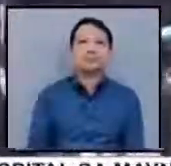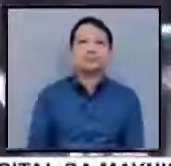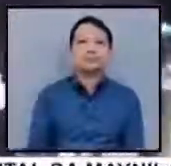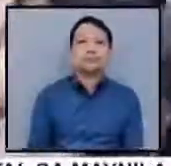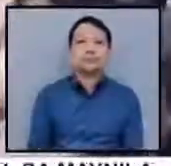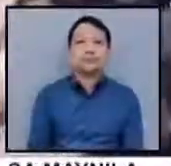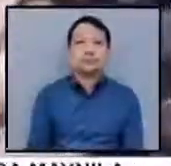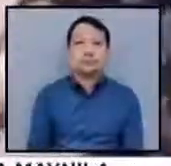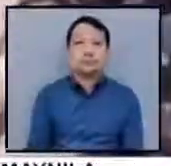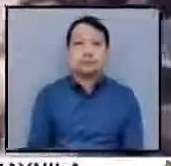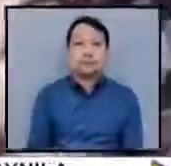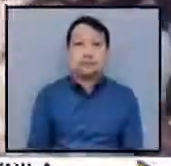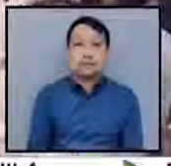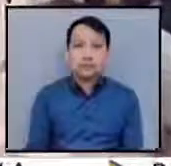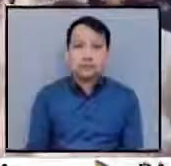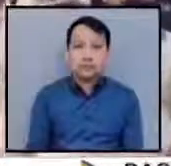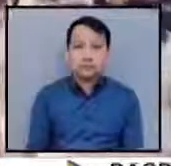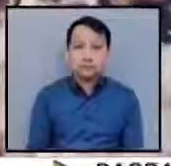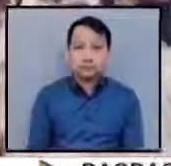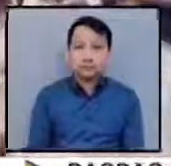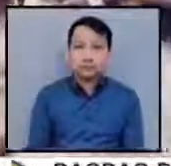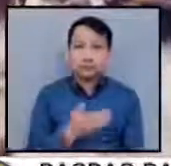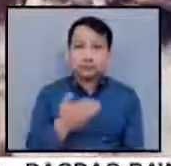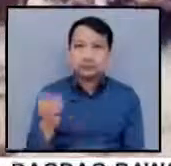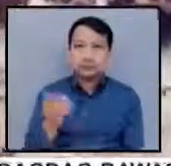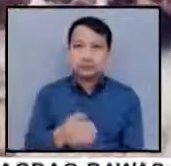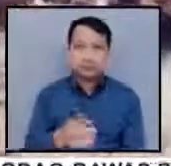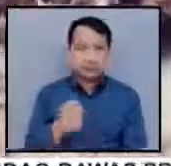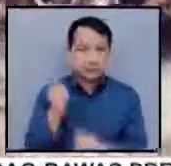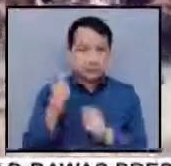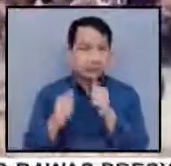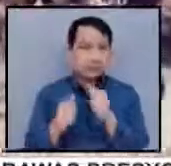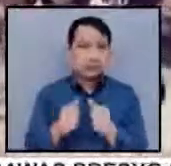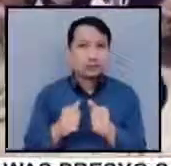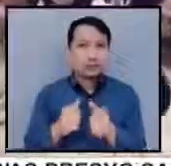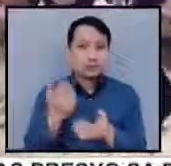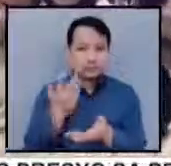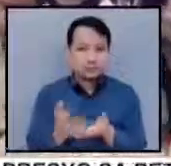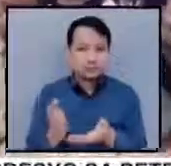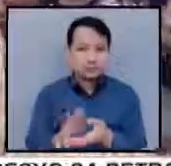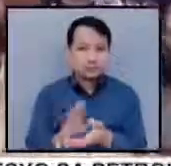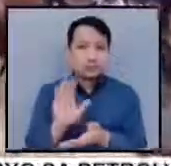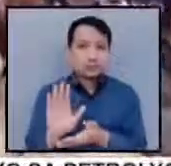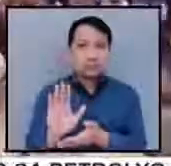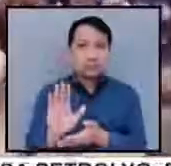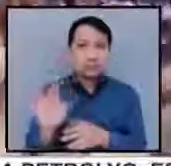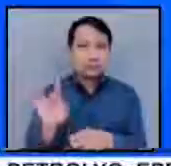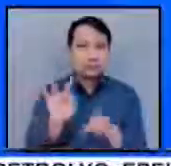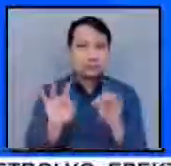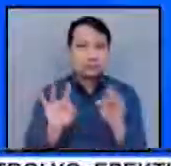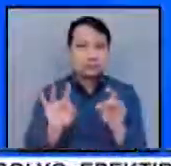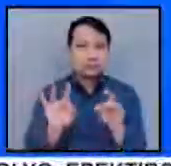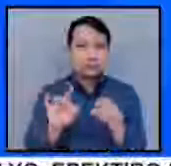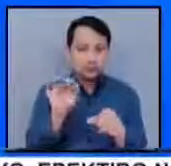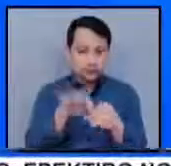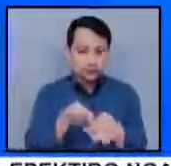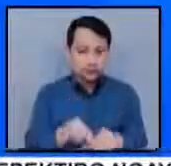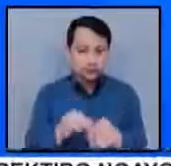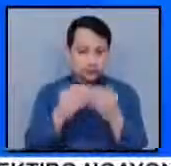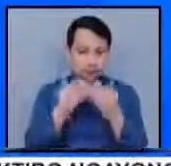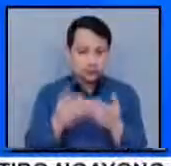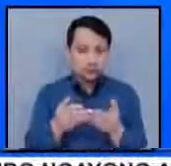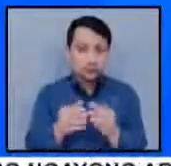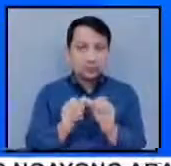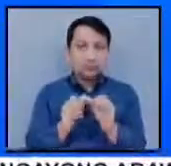Asahan ninyo, hindi kayo magsisisi sa inyong binigay na boto. Maraming salamat sa inyong lahat.